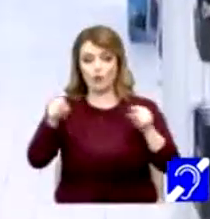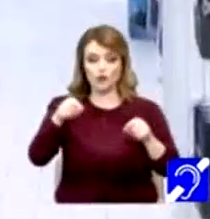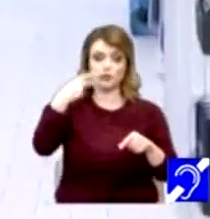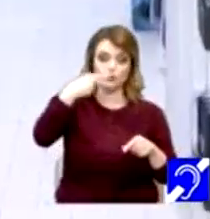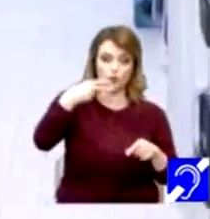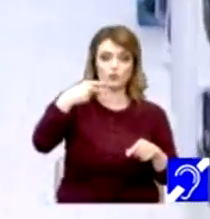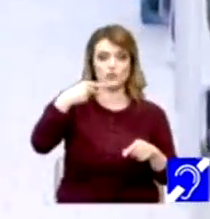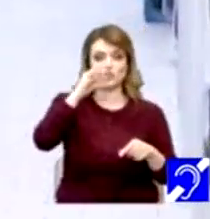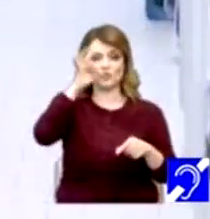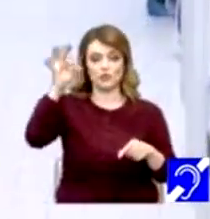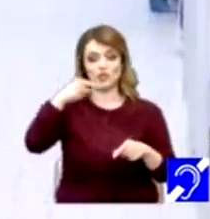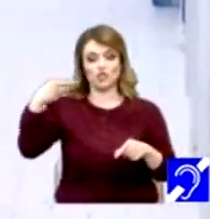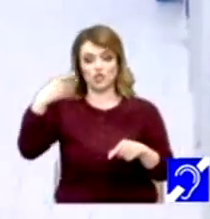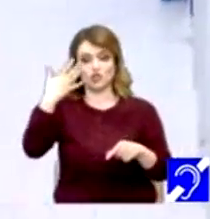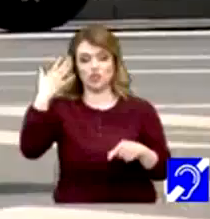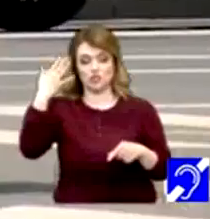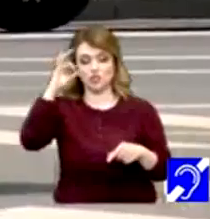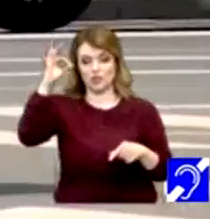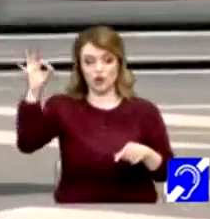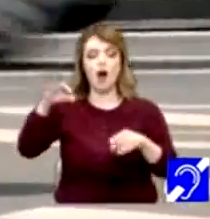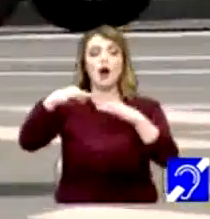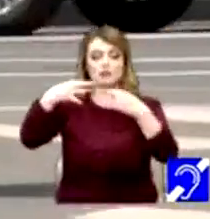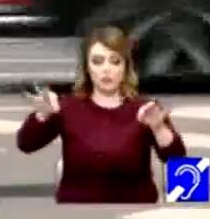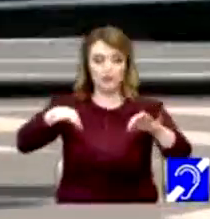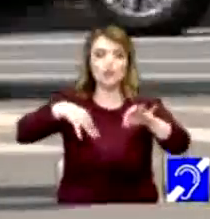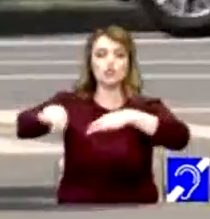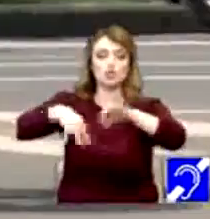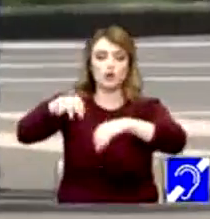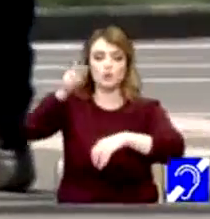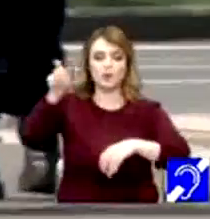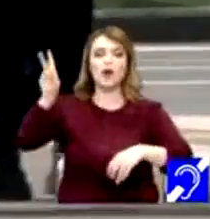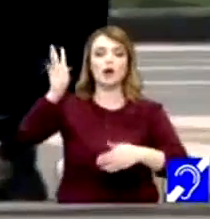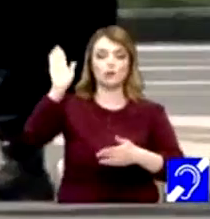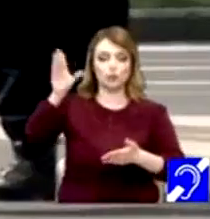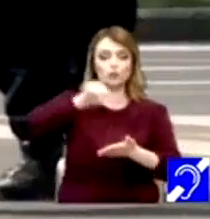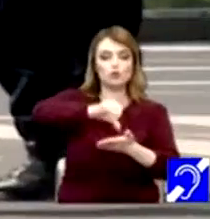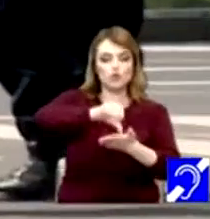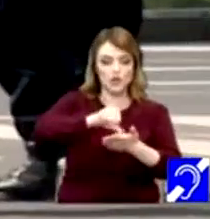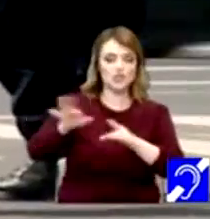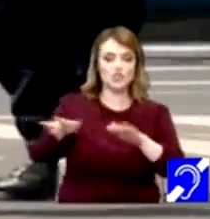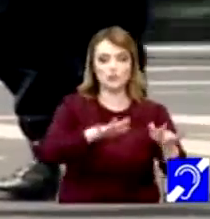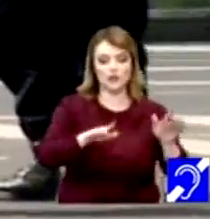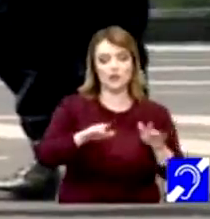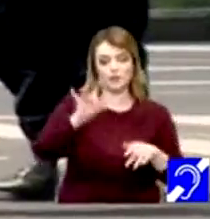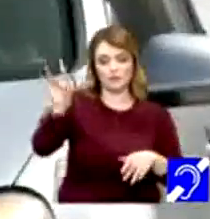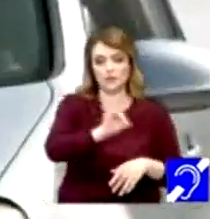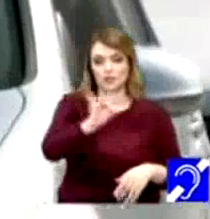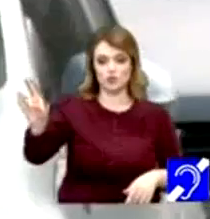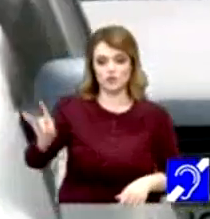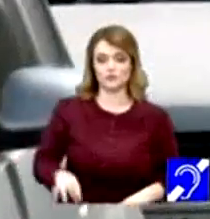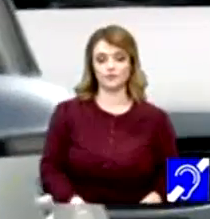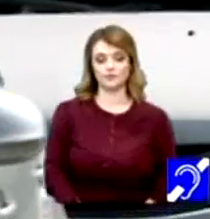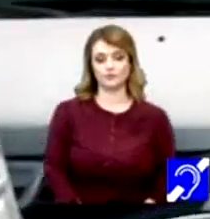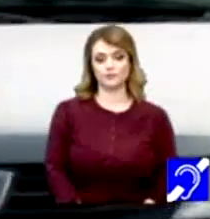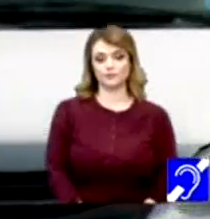20 și 5.00, va fi permisă circulația persoanelor care vor participa la ceremoniile religioase.